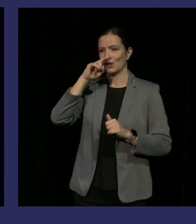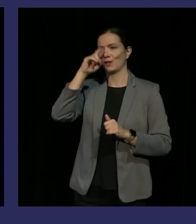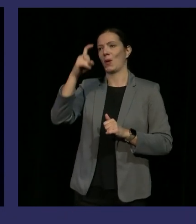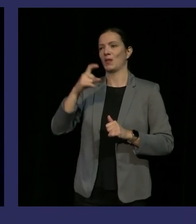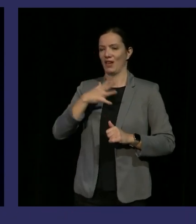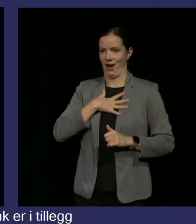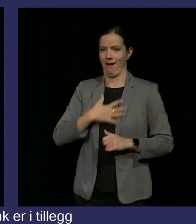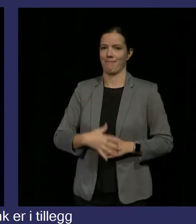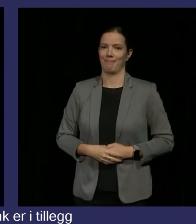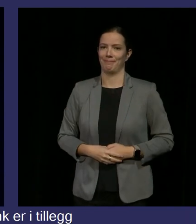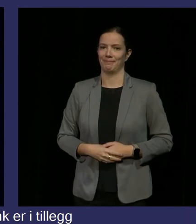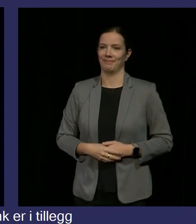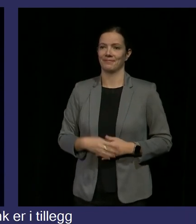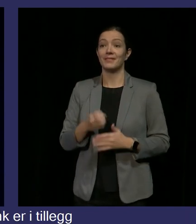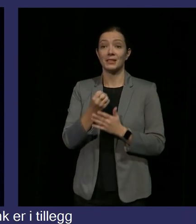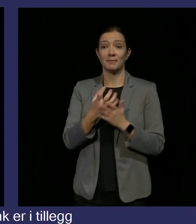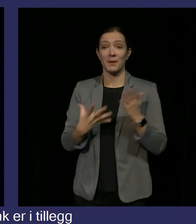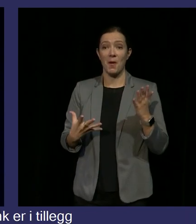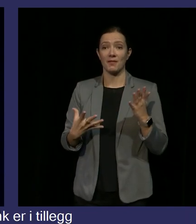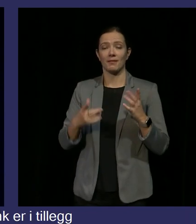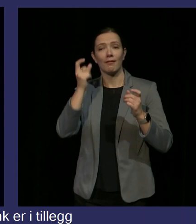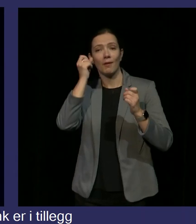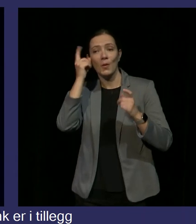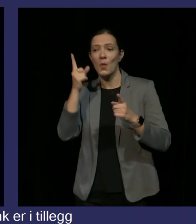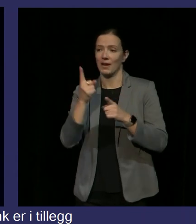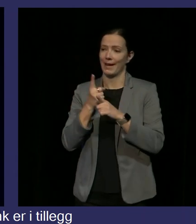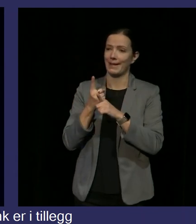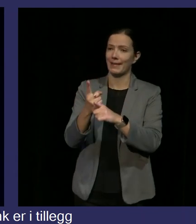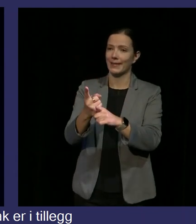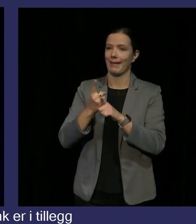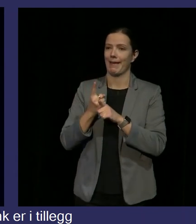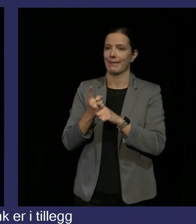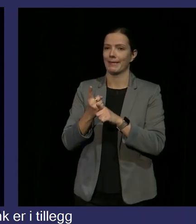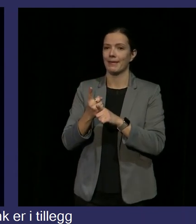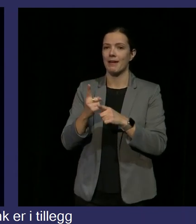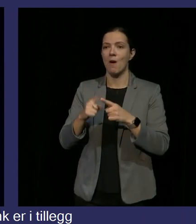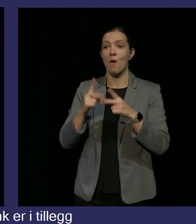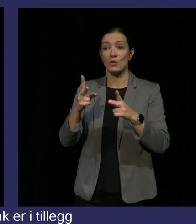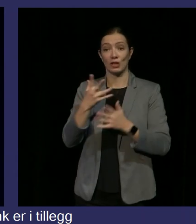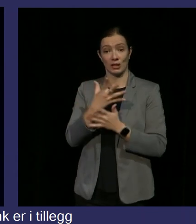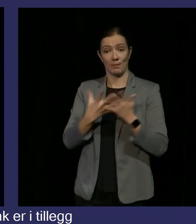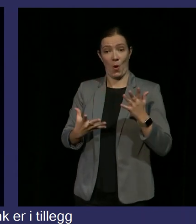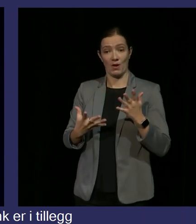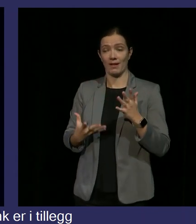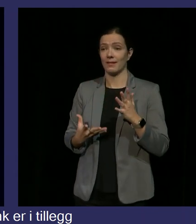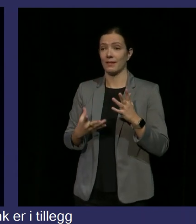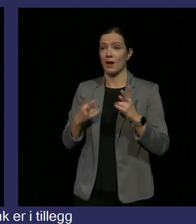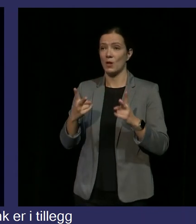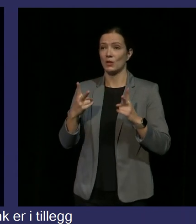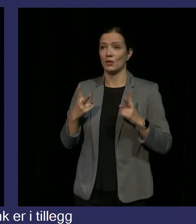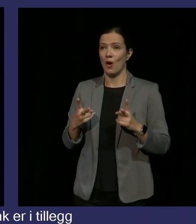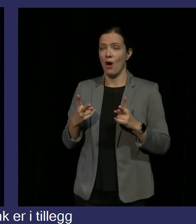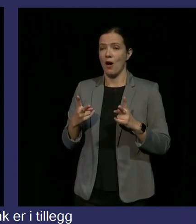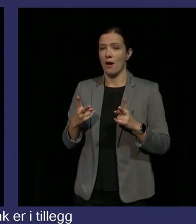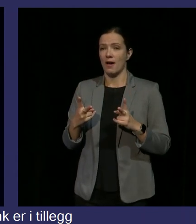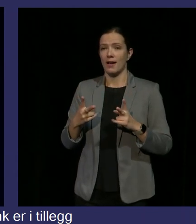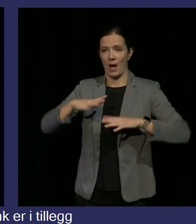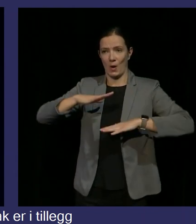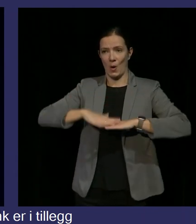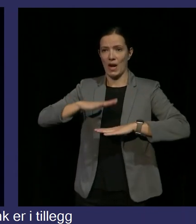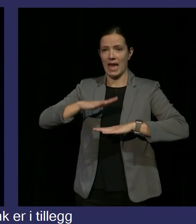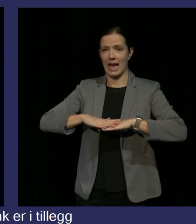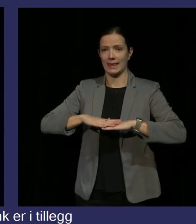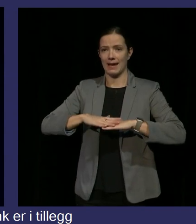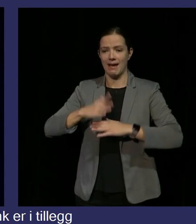av. Språk er kultur og identitet, og språk er i tillegg